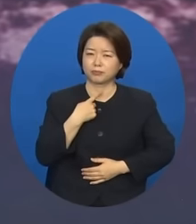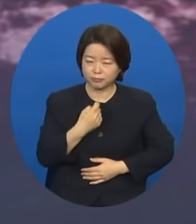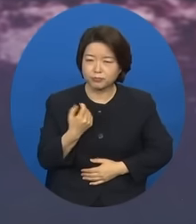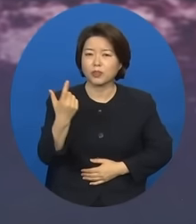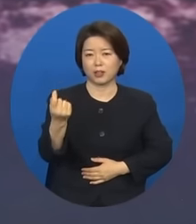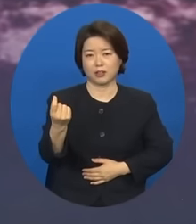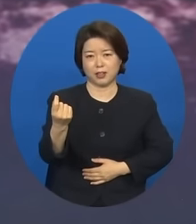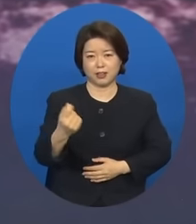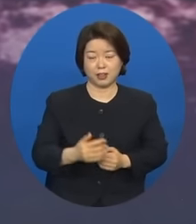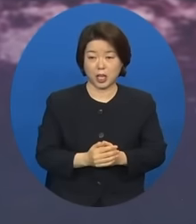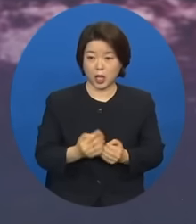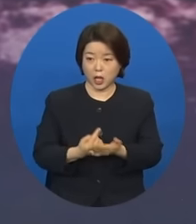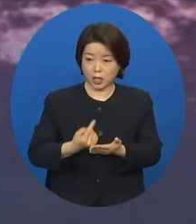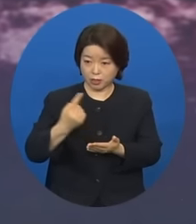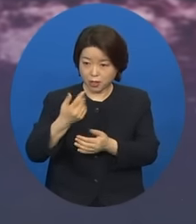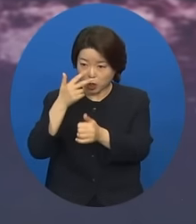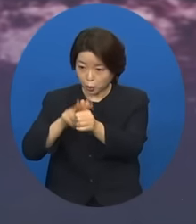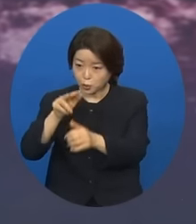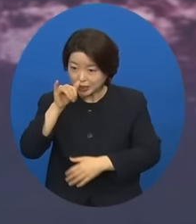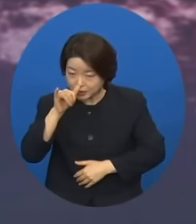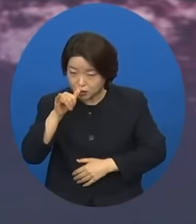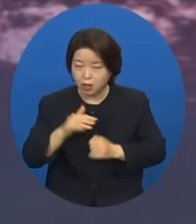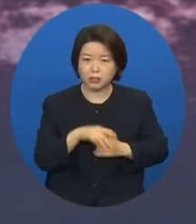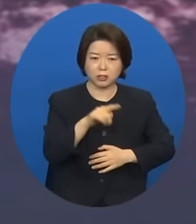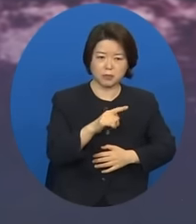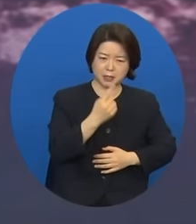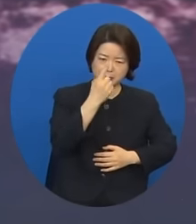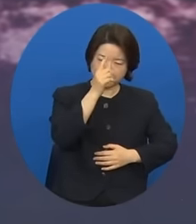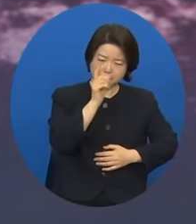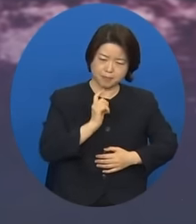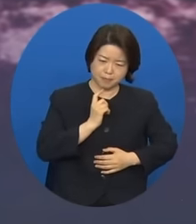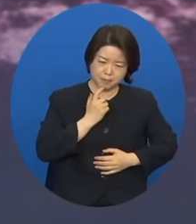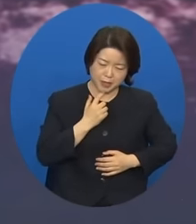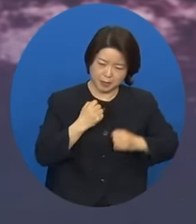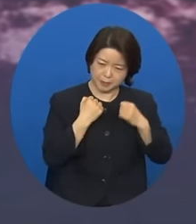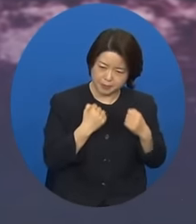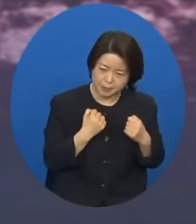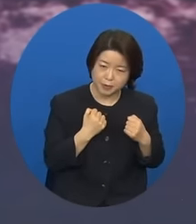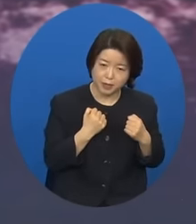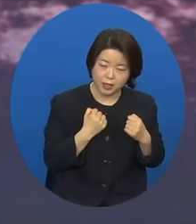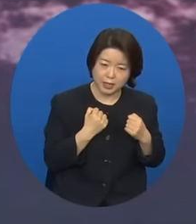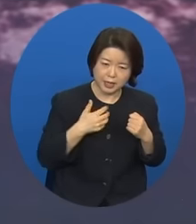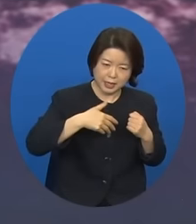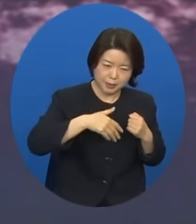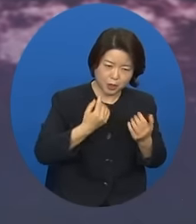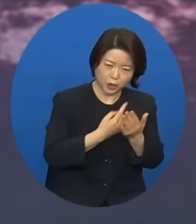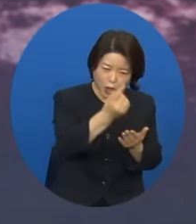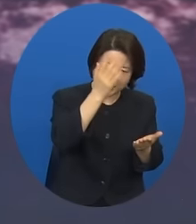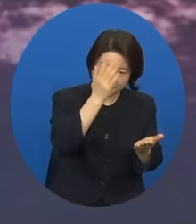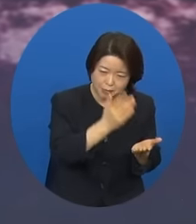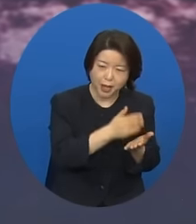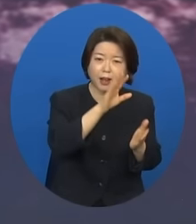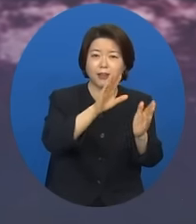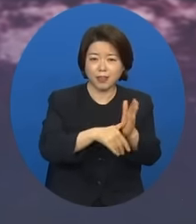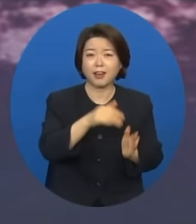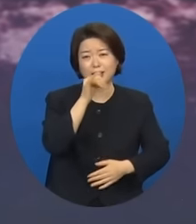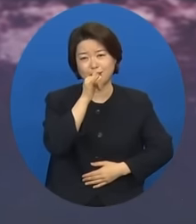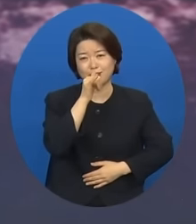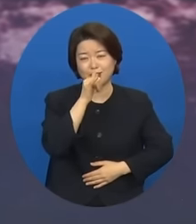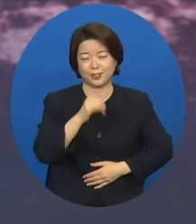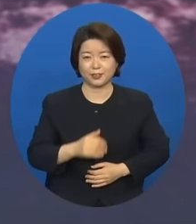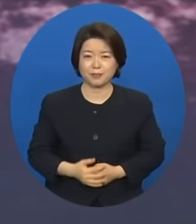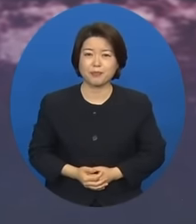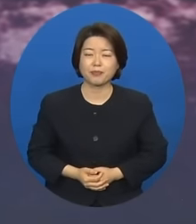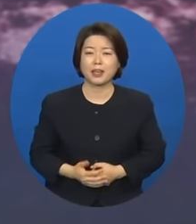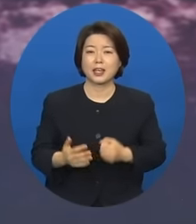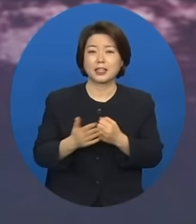있다면 머물러야 할 때 버텨야 할 때 가지 않아야 할 때가 있다는 것이죠 그래서